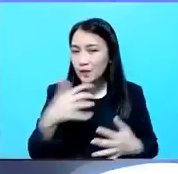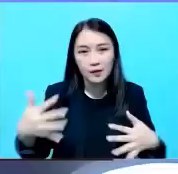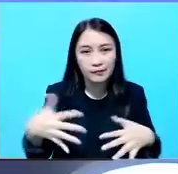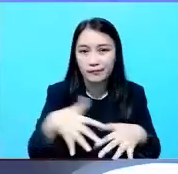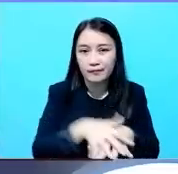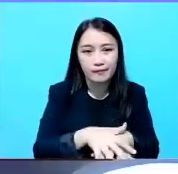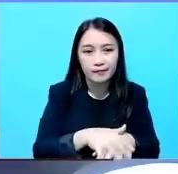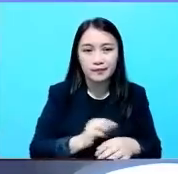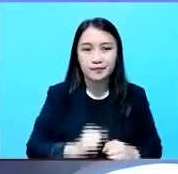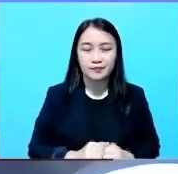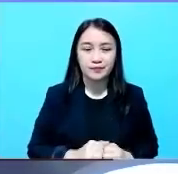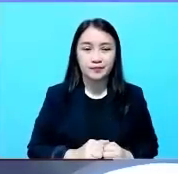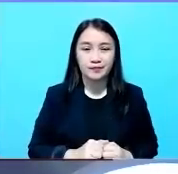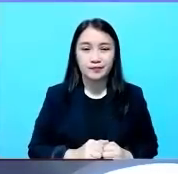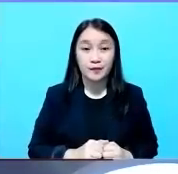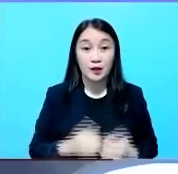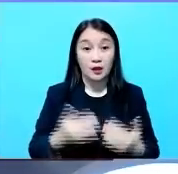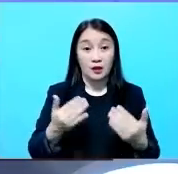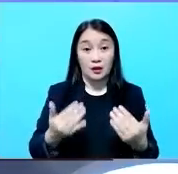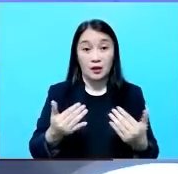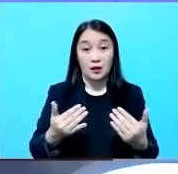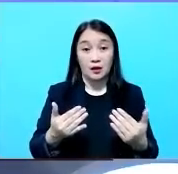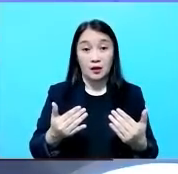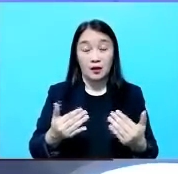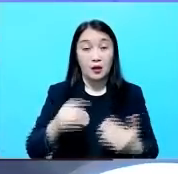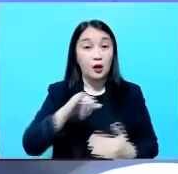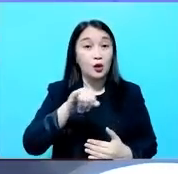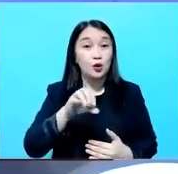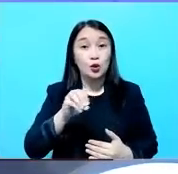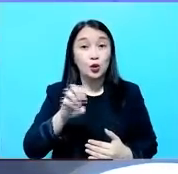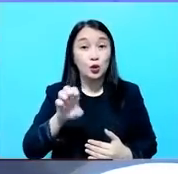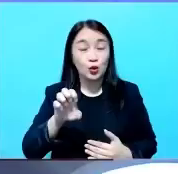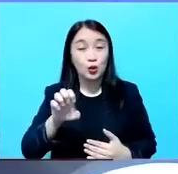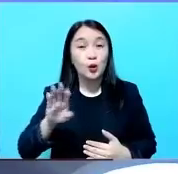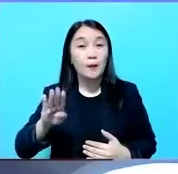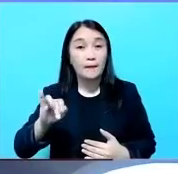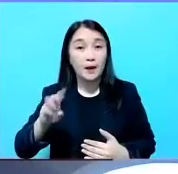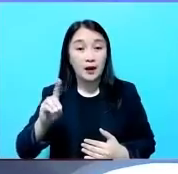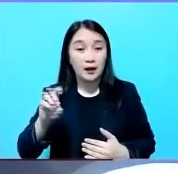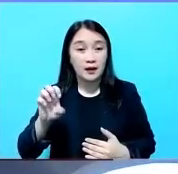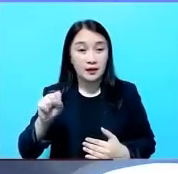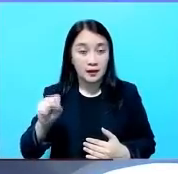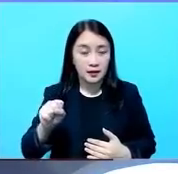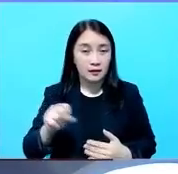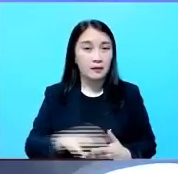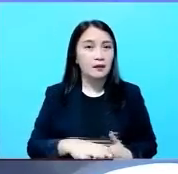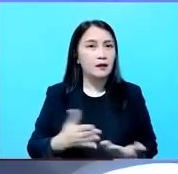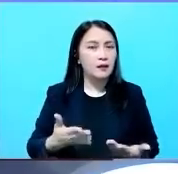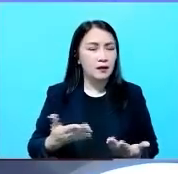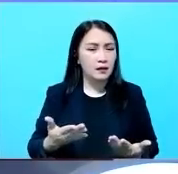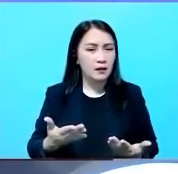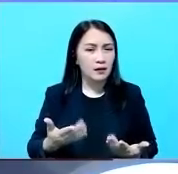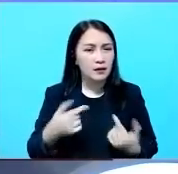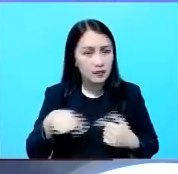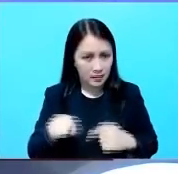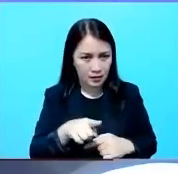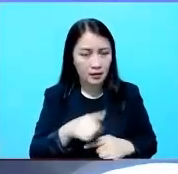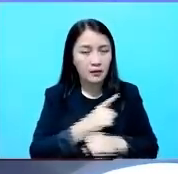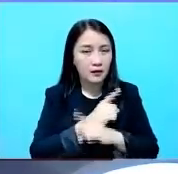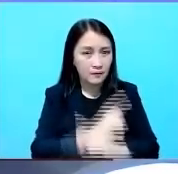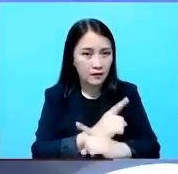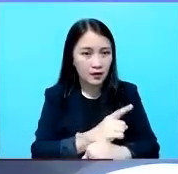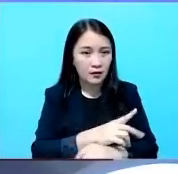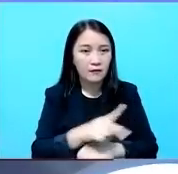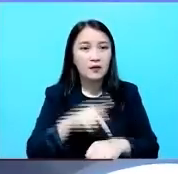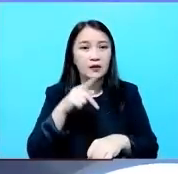sa ilalim naman ni US President Joe Biden, ironclad commitment na ang binigay na pagdepensa ng sa Pilipinas sa away sa